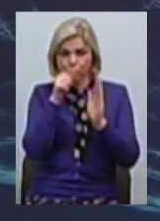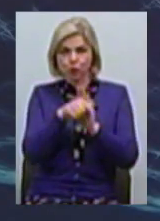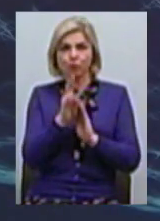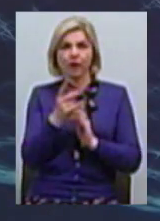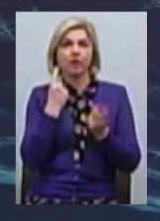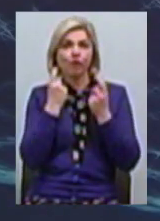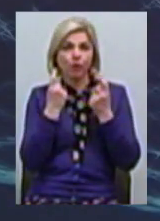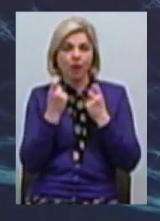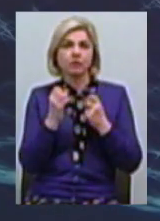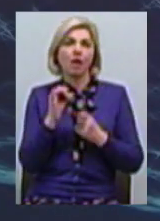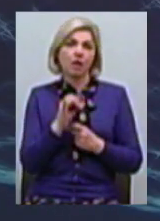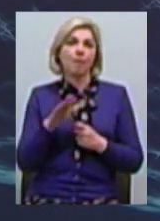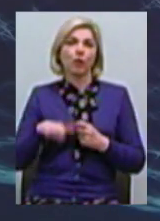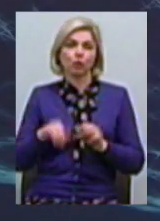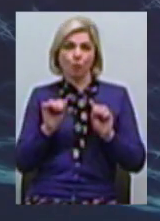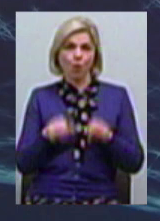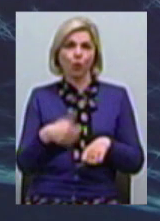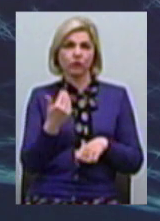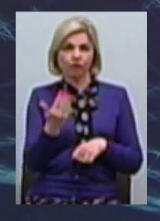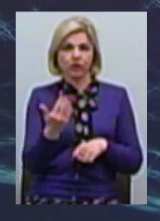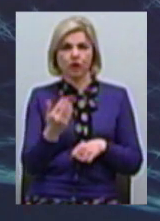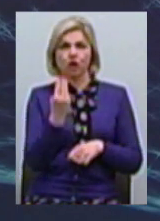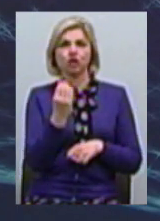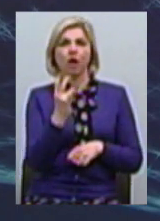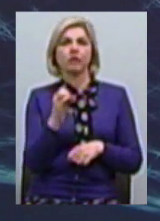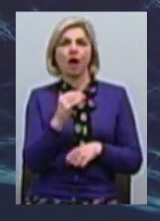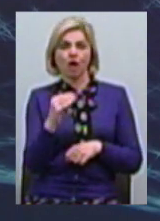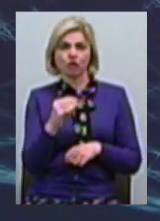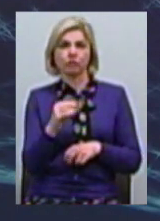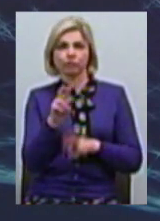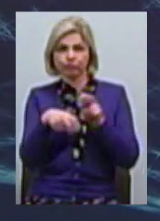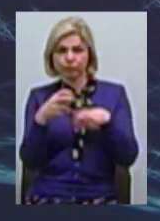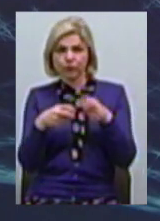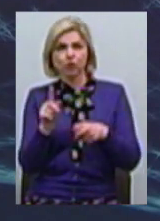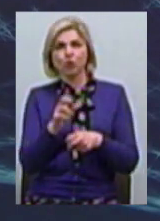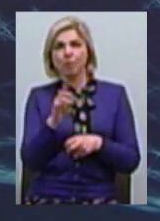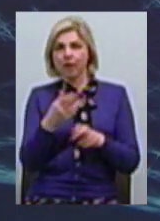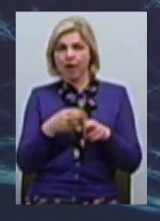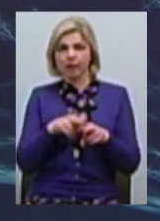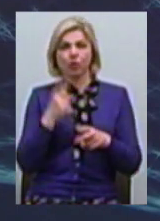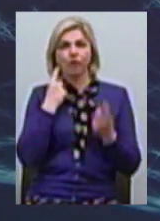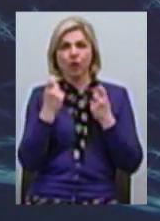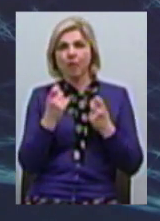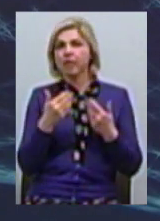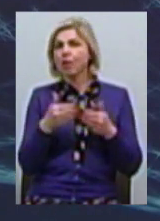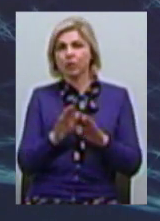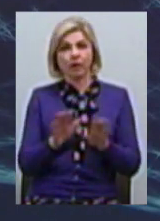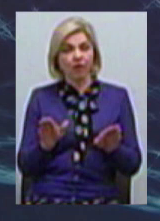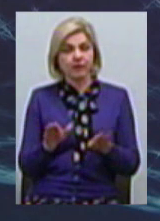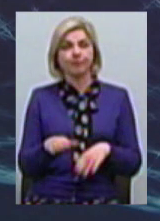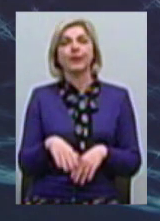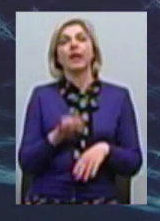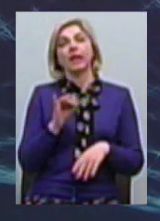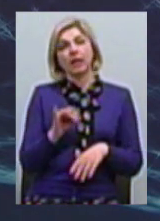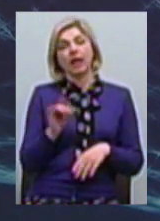информации, и потом могут вас, допустим, шантажировать, чтобы эту информацию не раскрывать. И здесь очень важно понимать, что та информация,